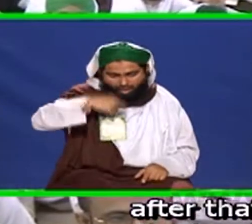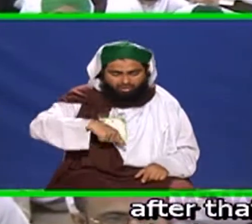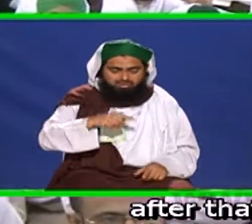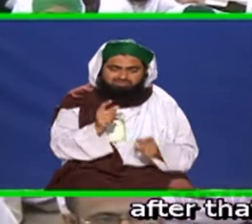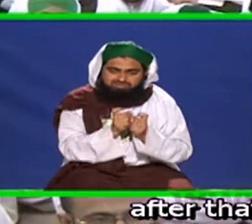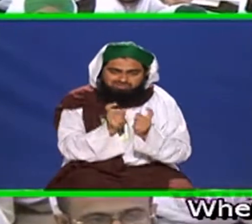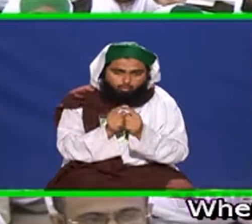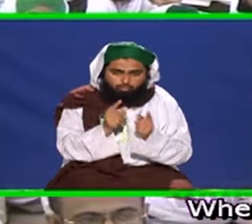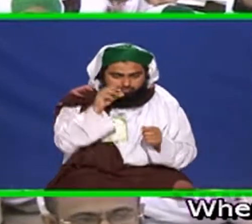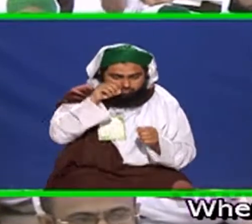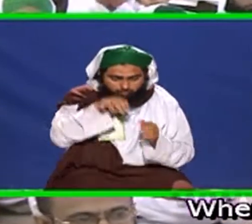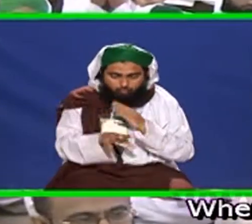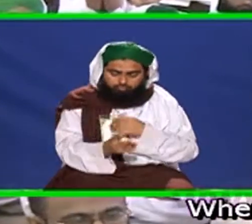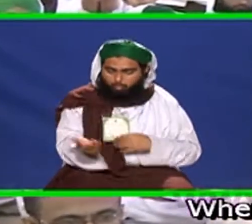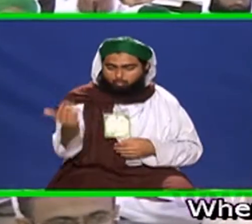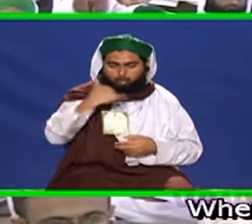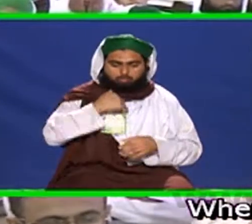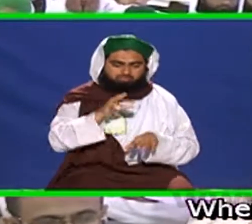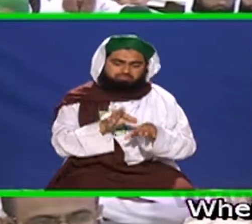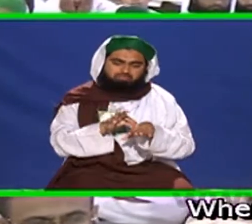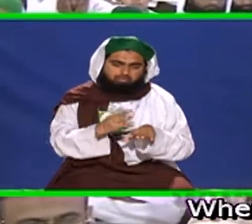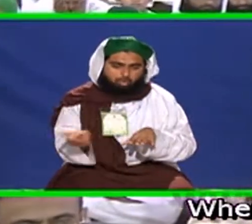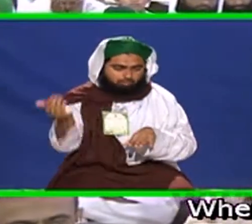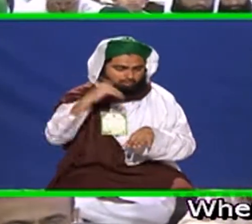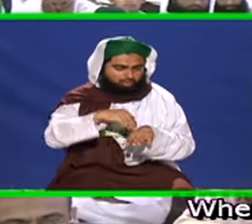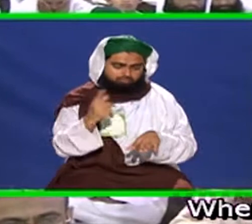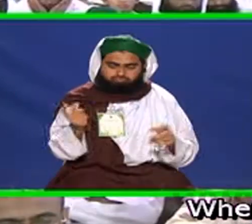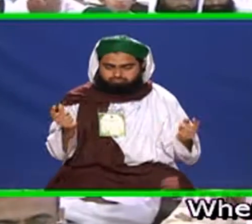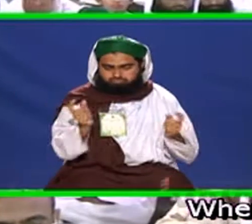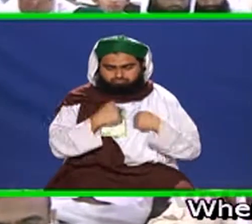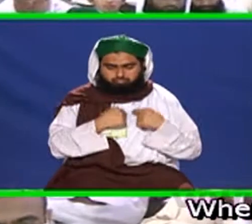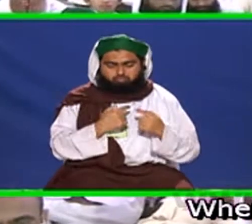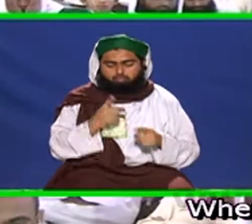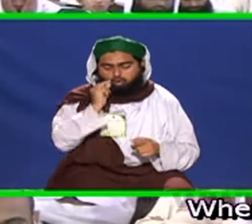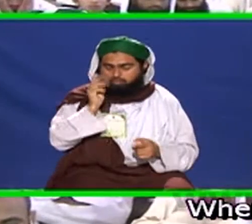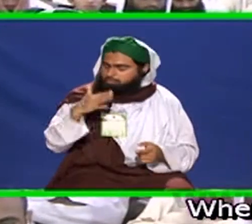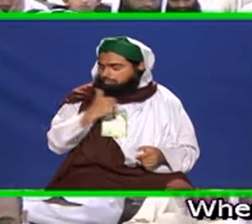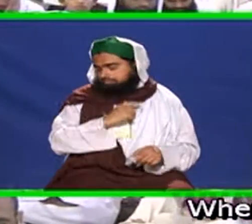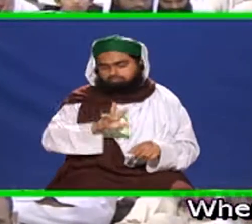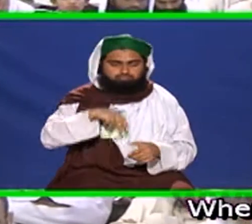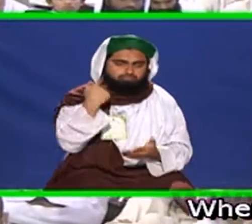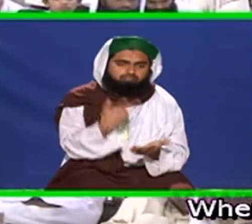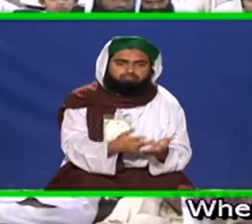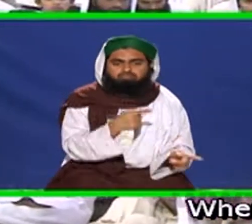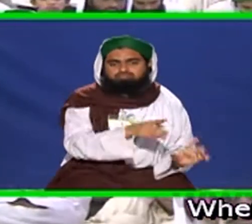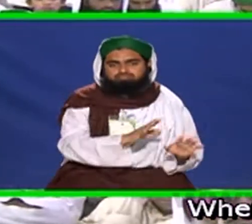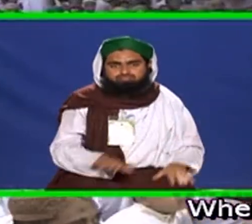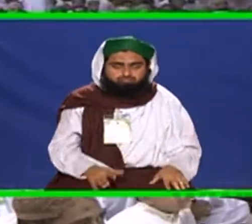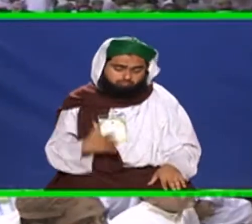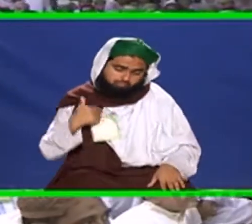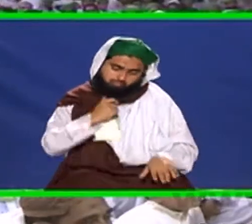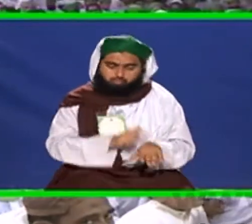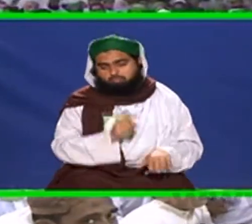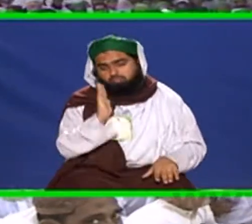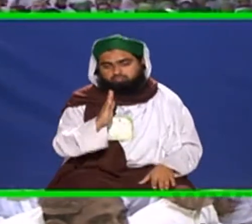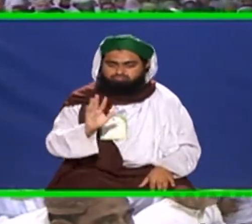بادشاہ لڑک گیا. تو جب موت کا وقت آ جائے گا دنیا کی کوئی طاقت بچا نہیں سکے گی.